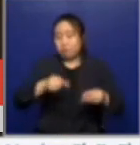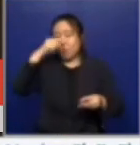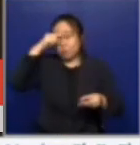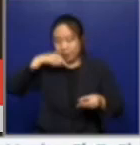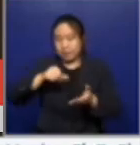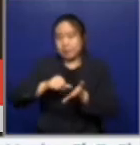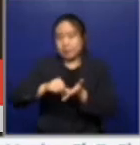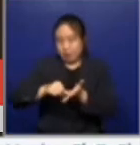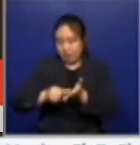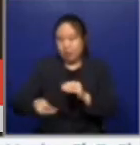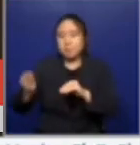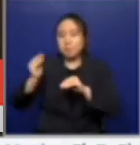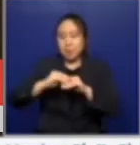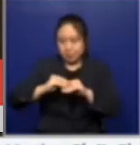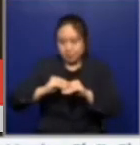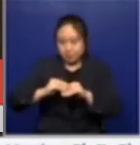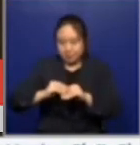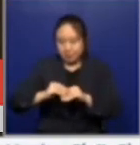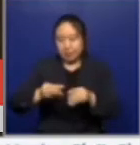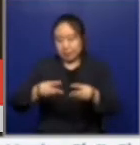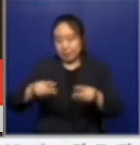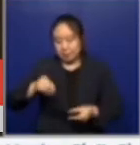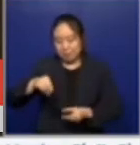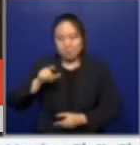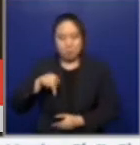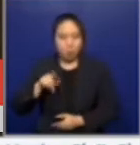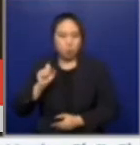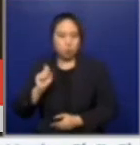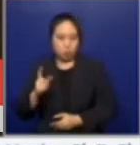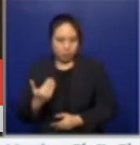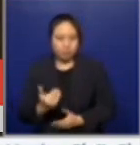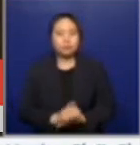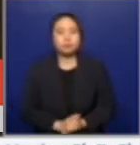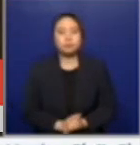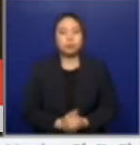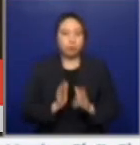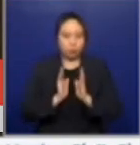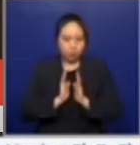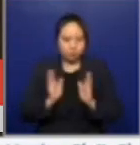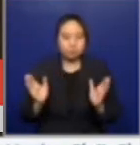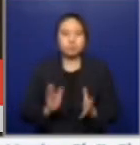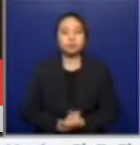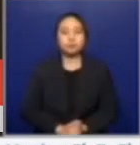เติมฉบับที่พุทธศักราชนี้ขอบคุณครับท่านประธานครับ